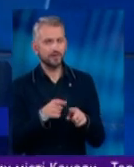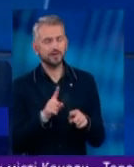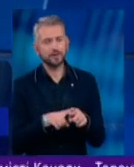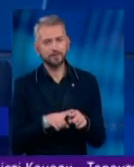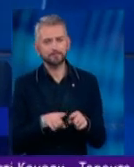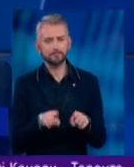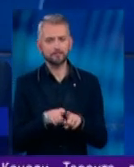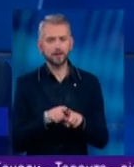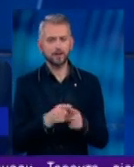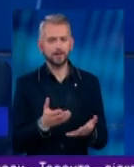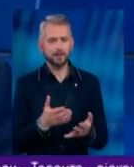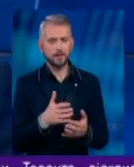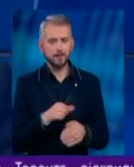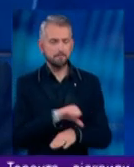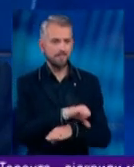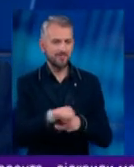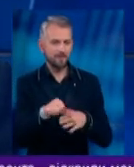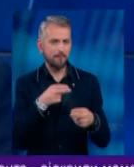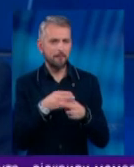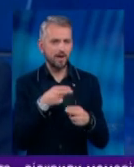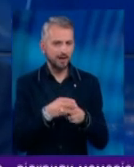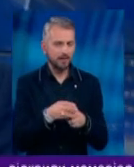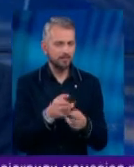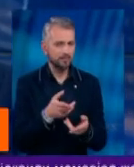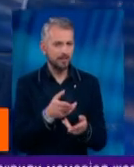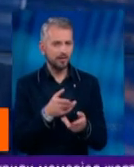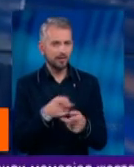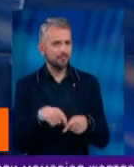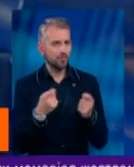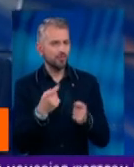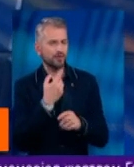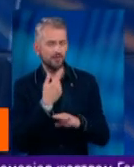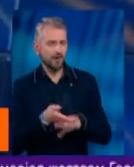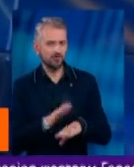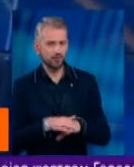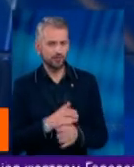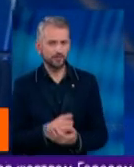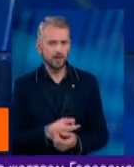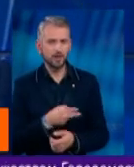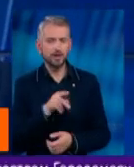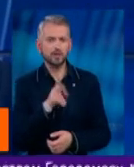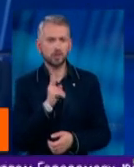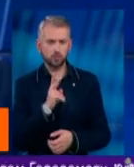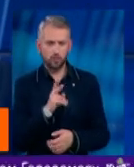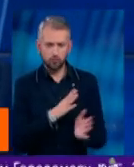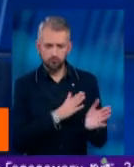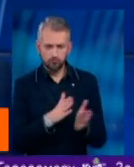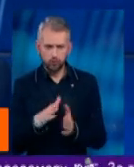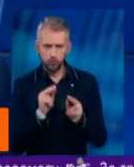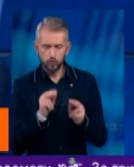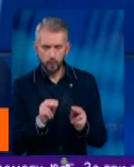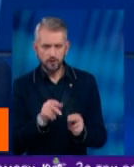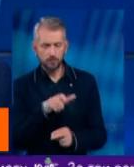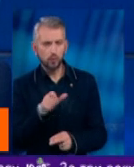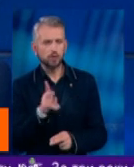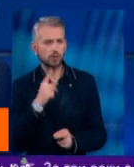така межа, певний бар'єр, через який вже буде переступати набагато важче. Для тих, хто є добросовісними, тобто ті люди,